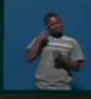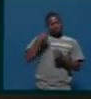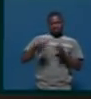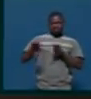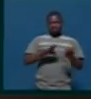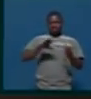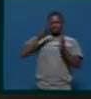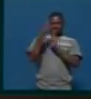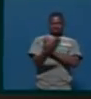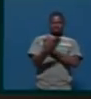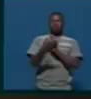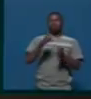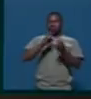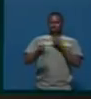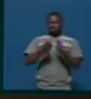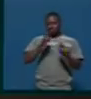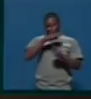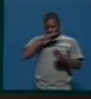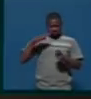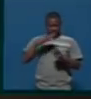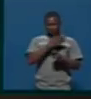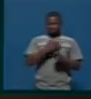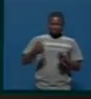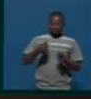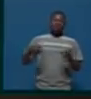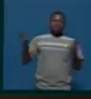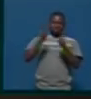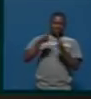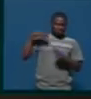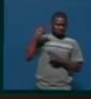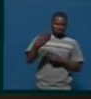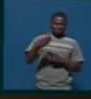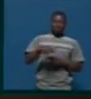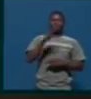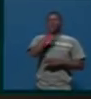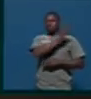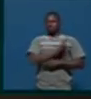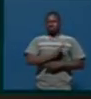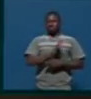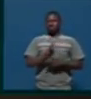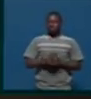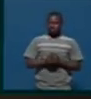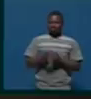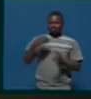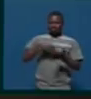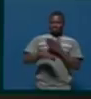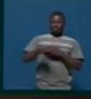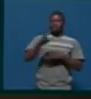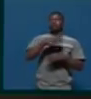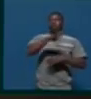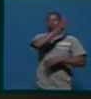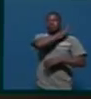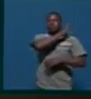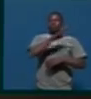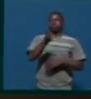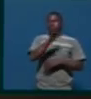problèmes de terrorisme et la réunion à venir à Bruxelles qui va se tenir donc dans la capitale belge sur le